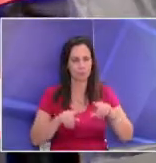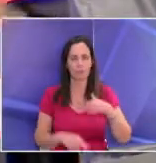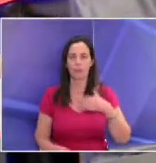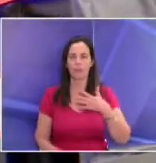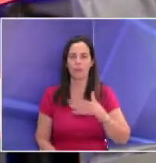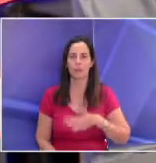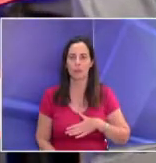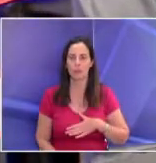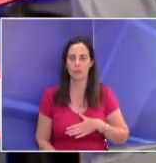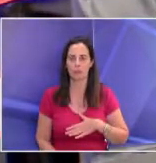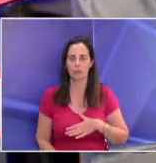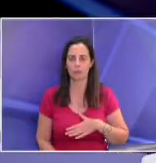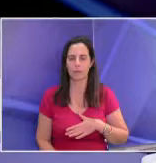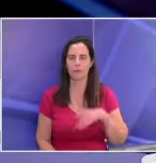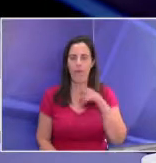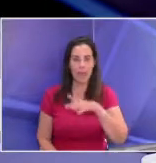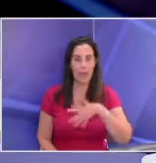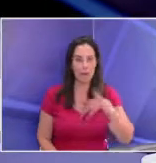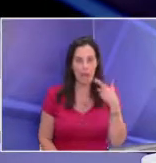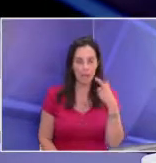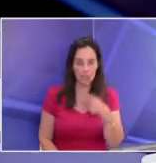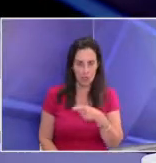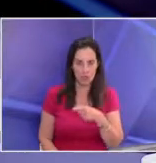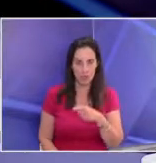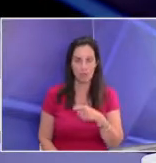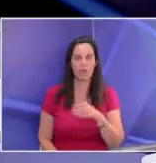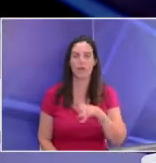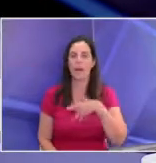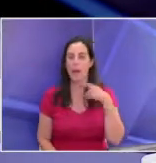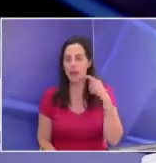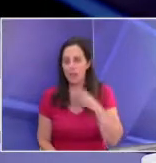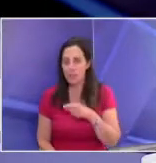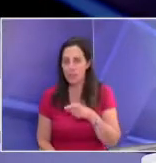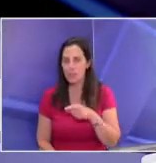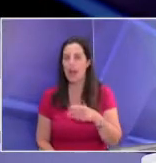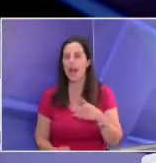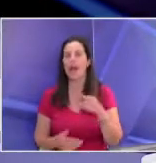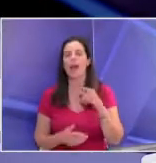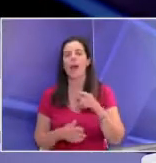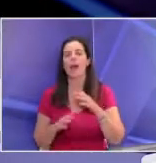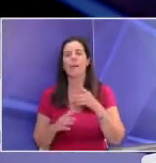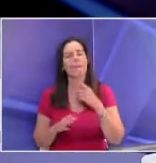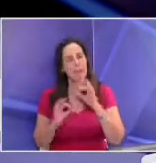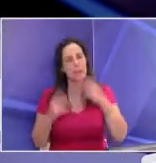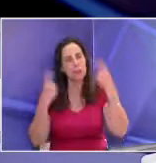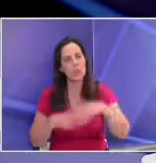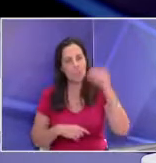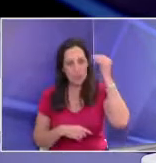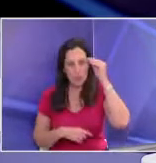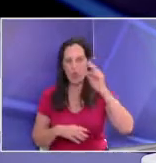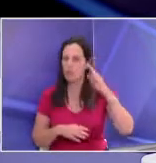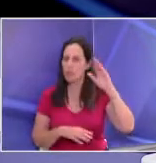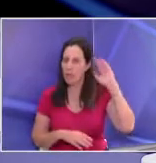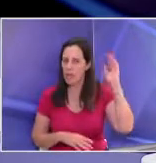אני רוצה רגע לחזור לבסיס. אתה מרגיש שדרך מה שאמרת, בדרך ההפניה הזאת של המראה, ביום זיכרון שהוא יום זיכרון